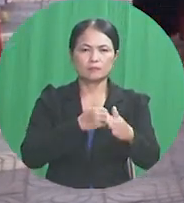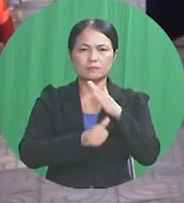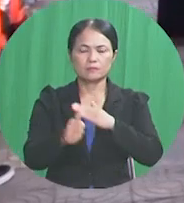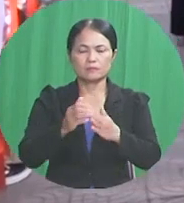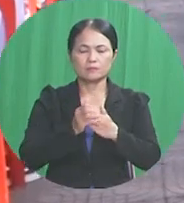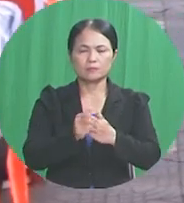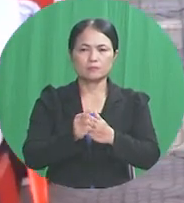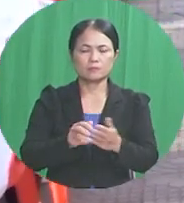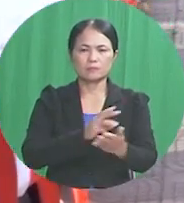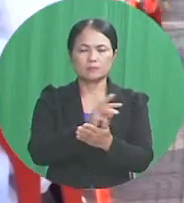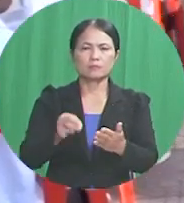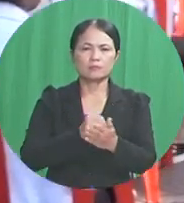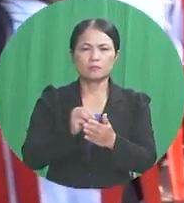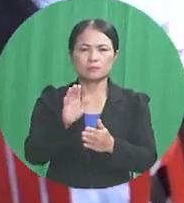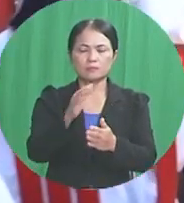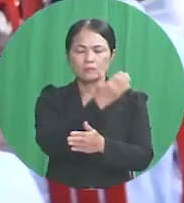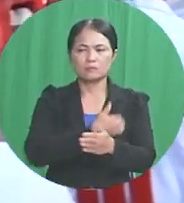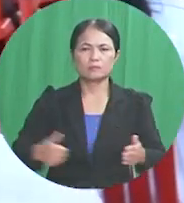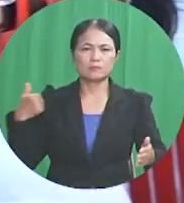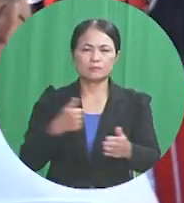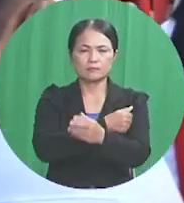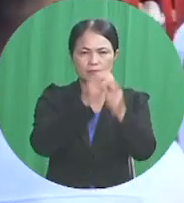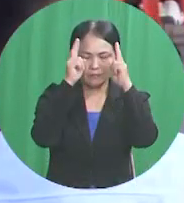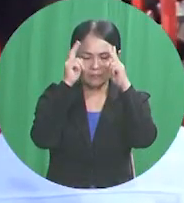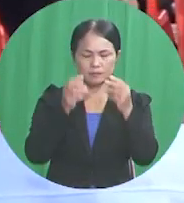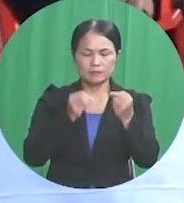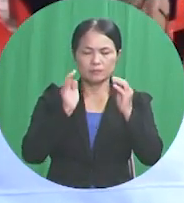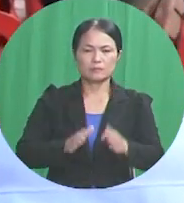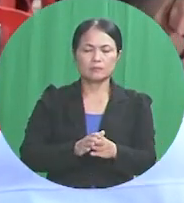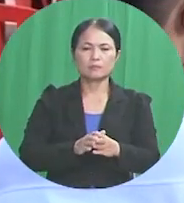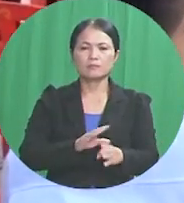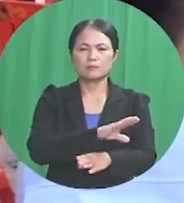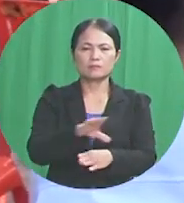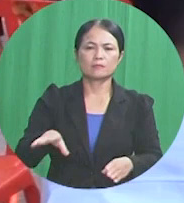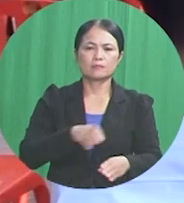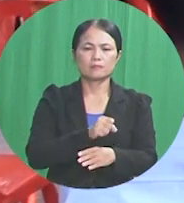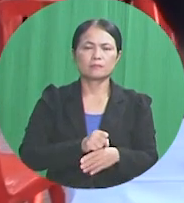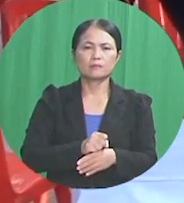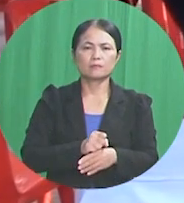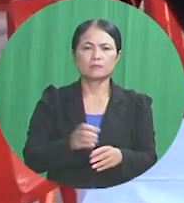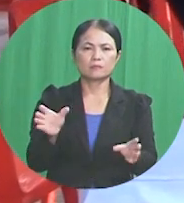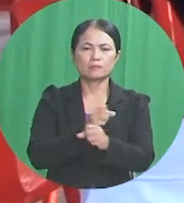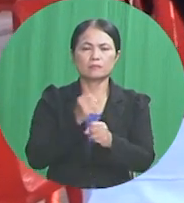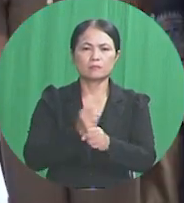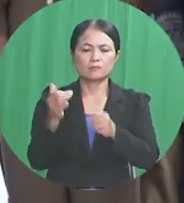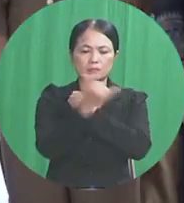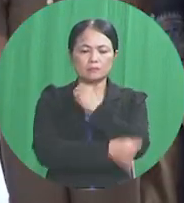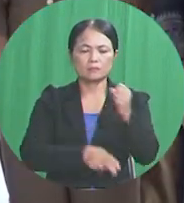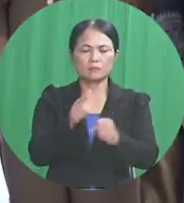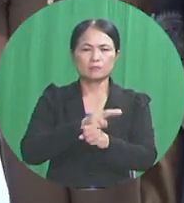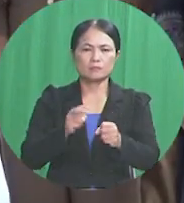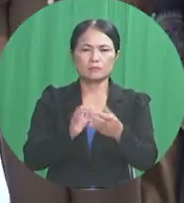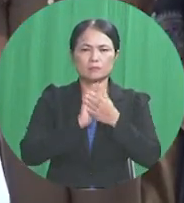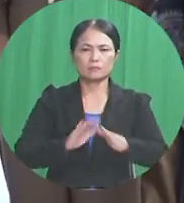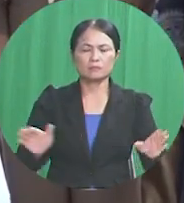นอมประกอบด้อยกระเตะบันเด็ดระบบสำได้ได้โจฮุนไซน์นิยุรัฐมนตรีในกัมพูชีบานทัวร์อ้อยประเทศจีนมีนซอกซัน